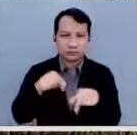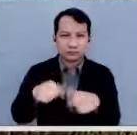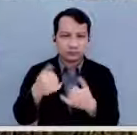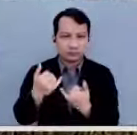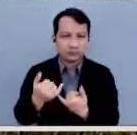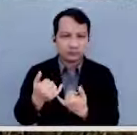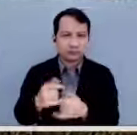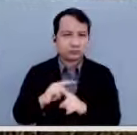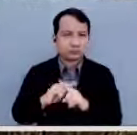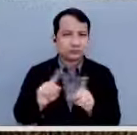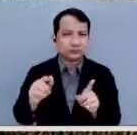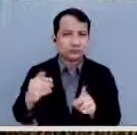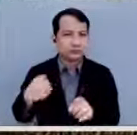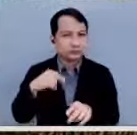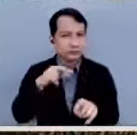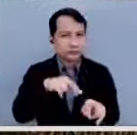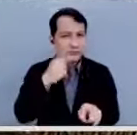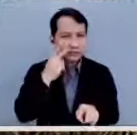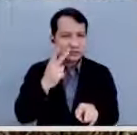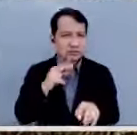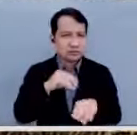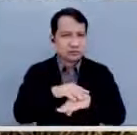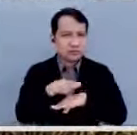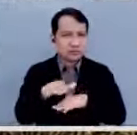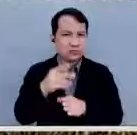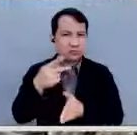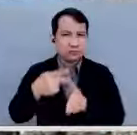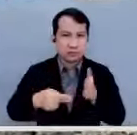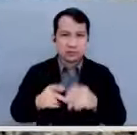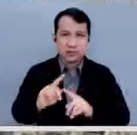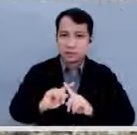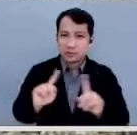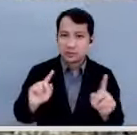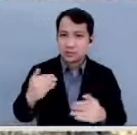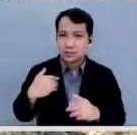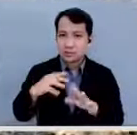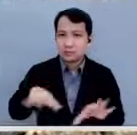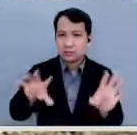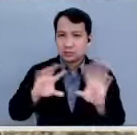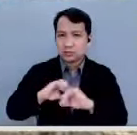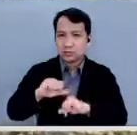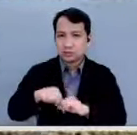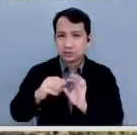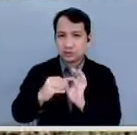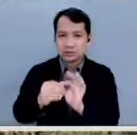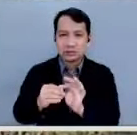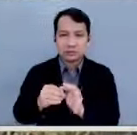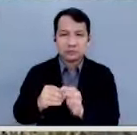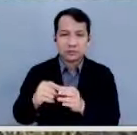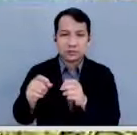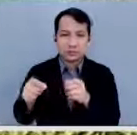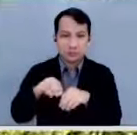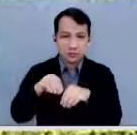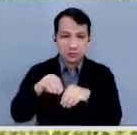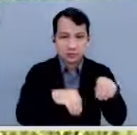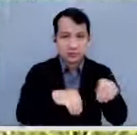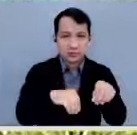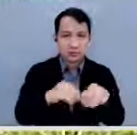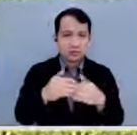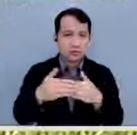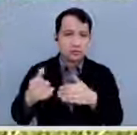hindi raw nakikita itong makakaapekto sa presyo. Hindi pa rin tapos ang anihan, kaya may pag-asa pa raw na mas maging mura pa ang